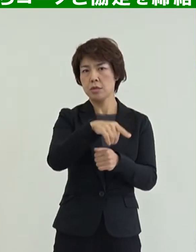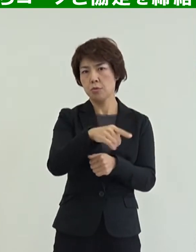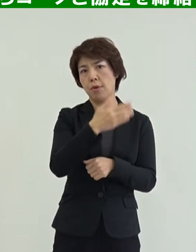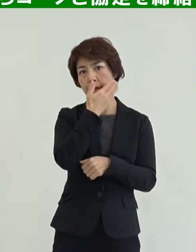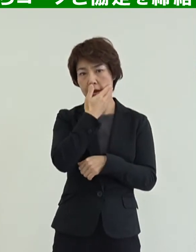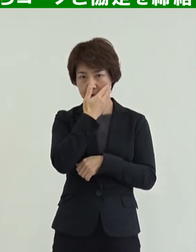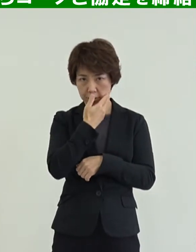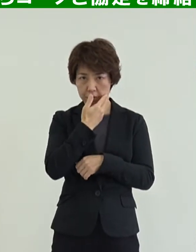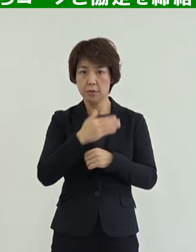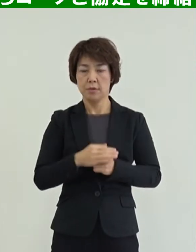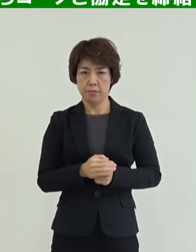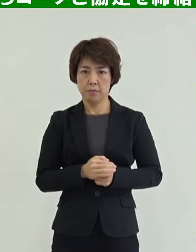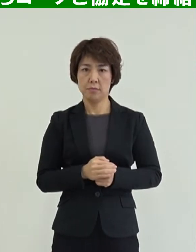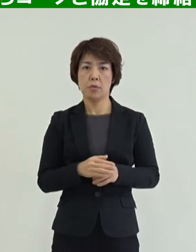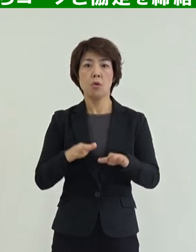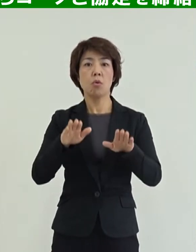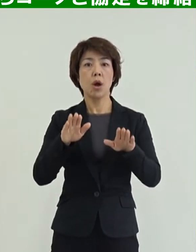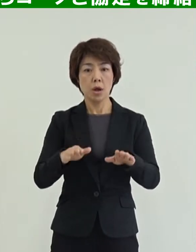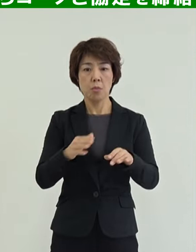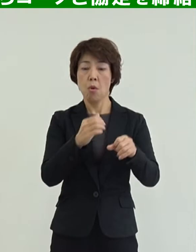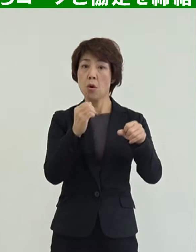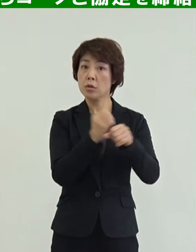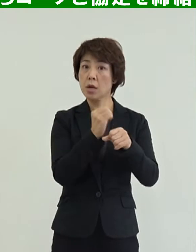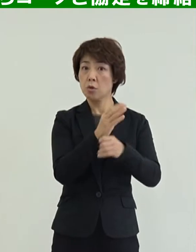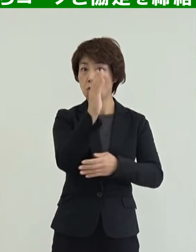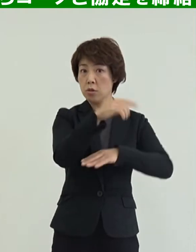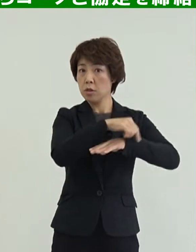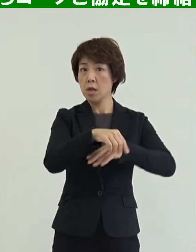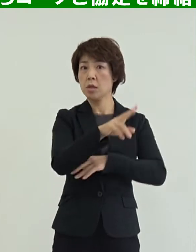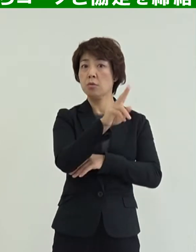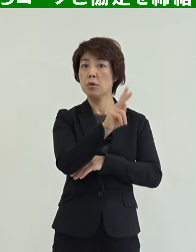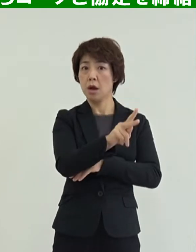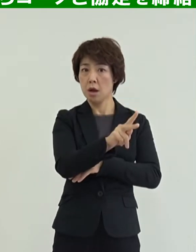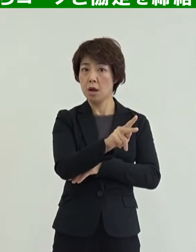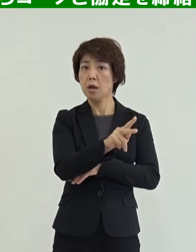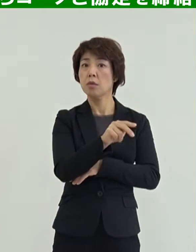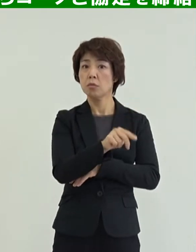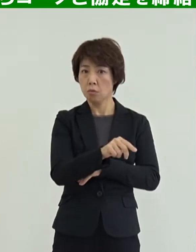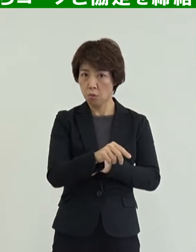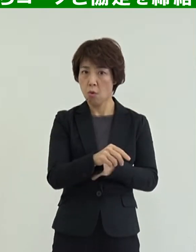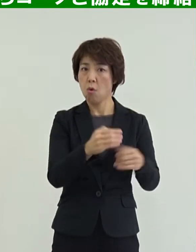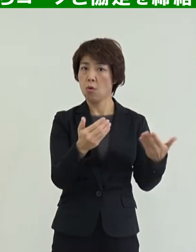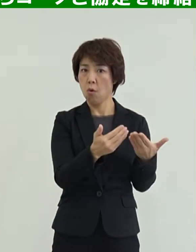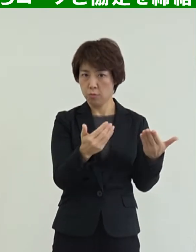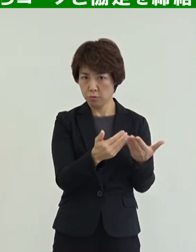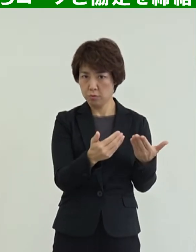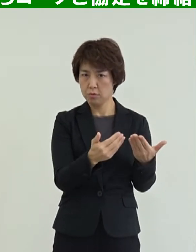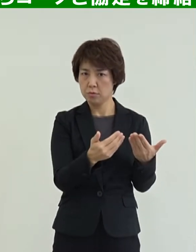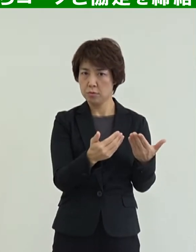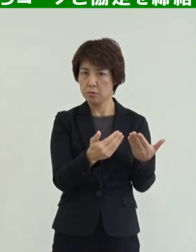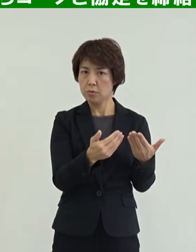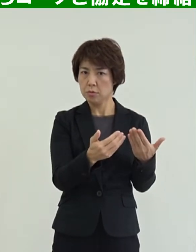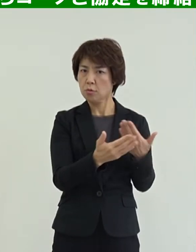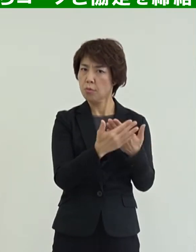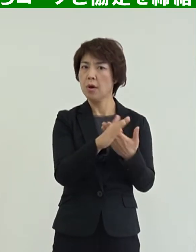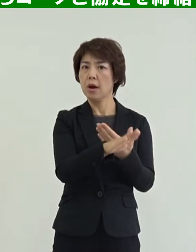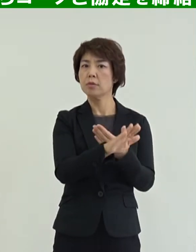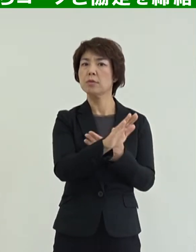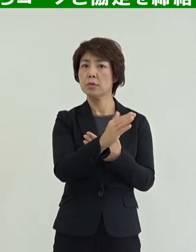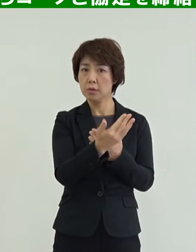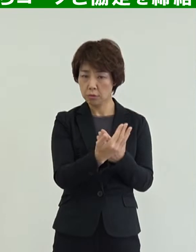ます今回も産業政策課あの業務という部分もあります